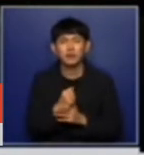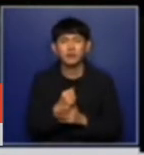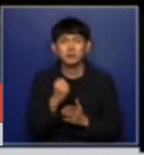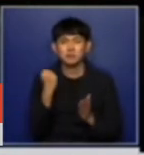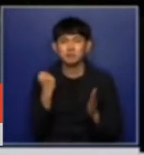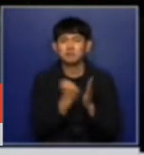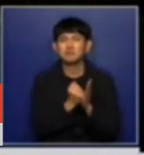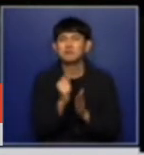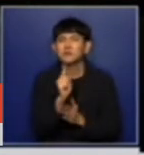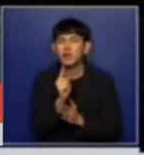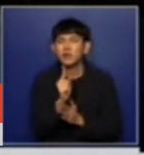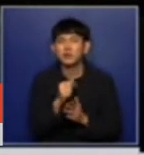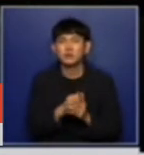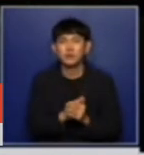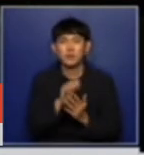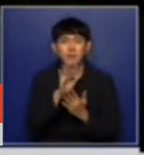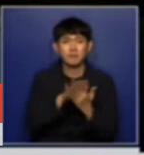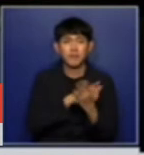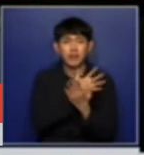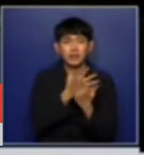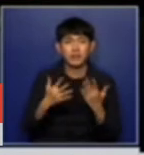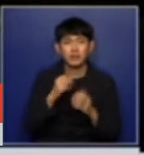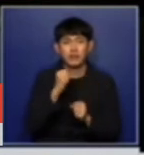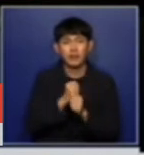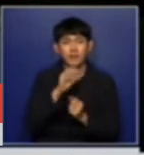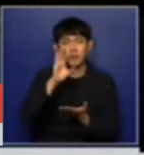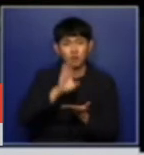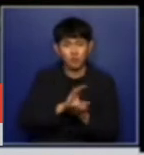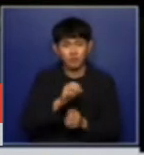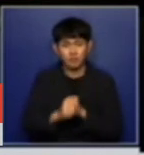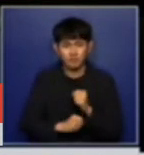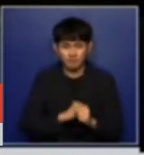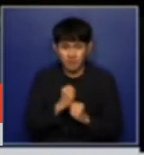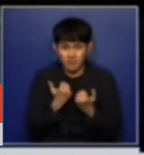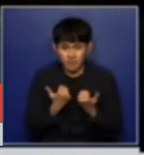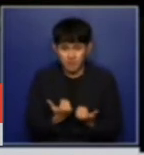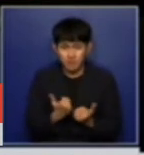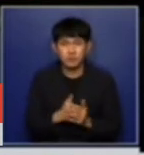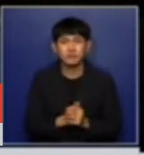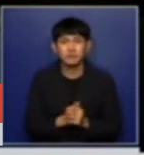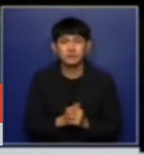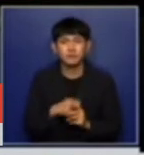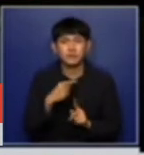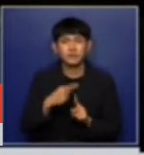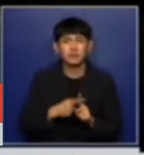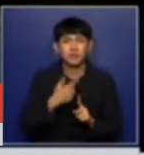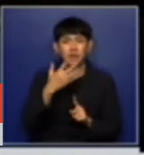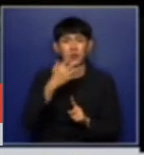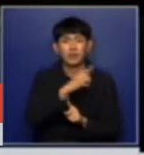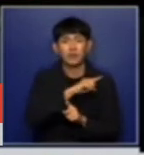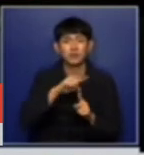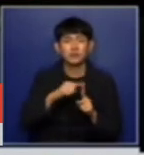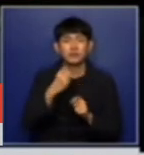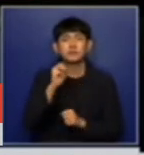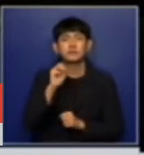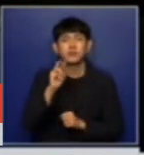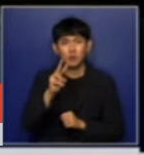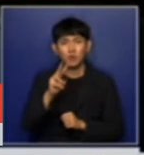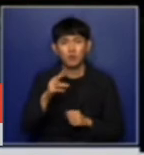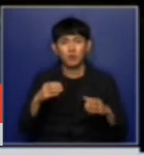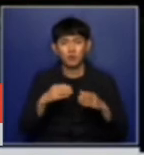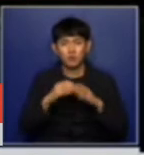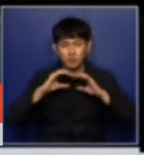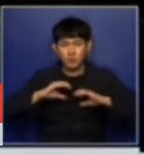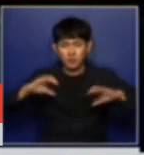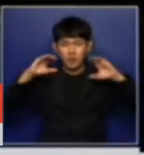ตวงจัดทำงบประมาณในปีนี้ท่านประธานครับ12พฤษภาครม.เห็นชอ